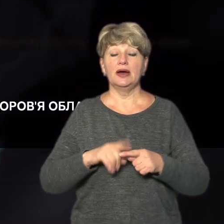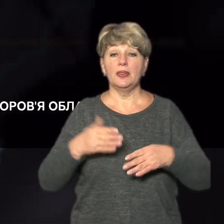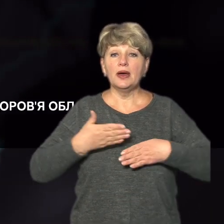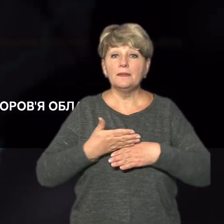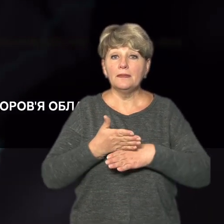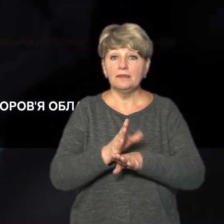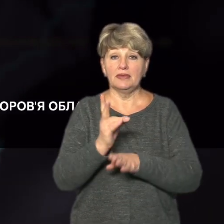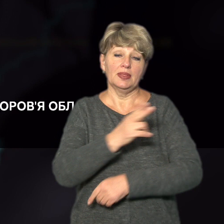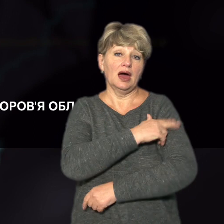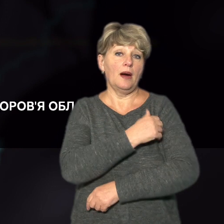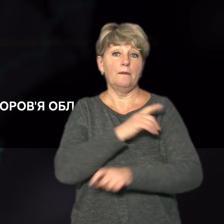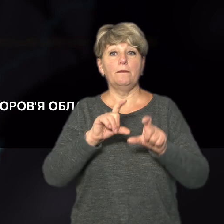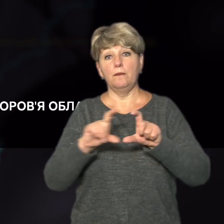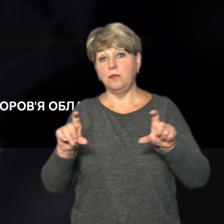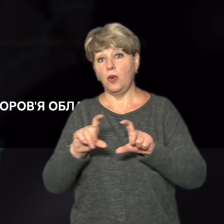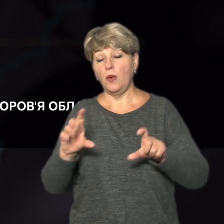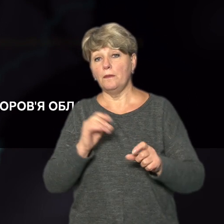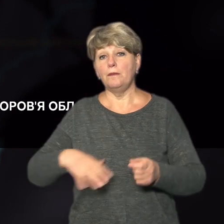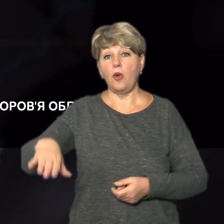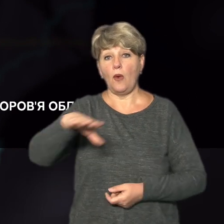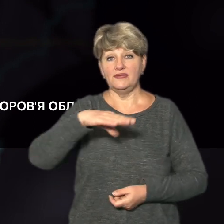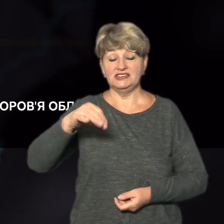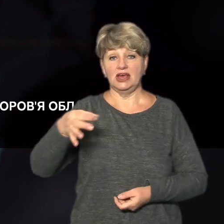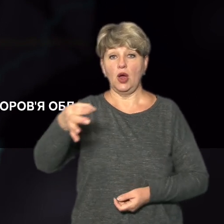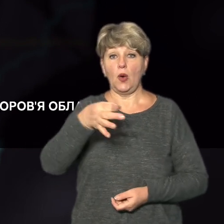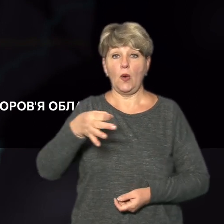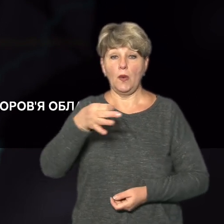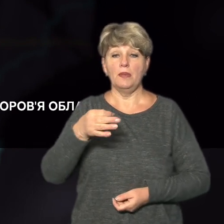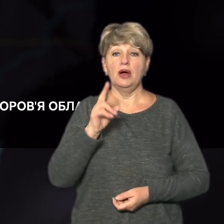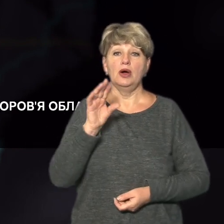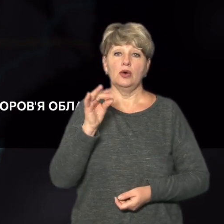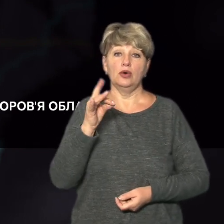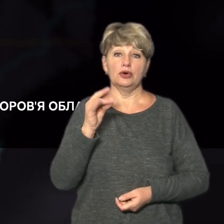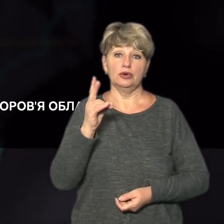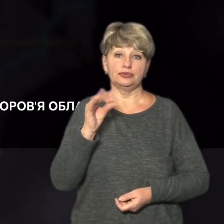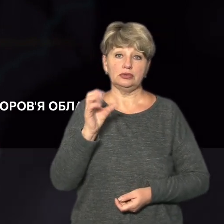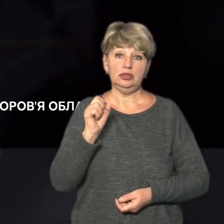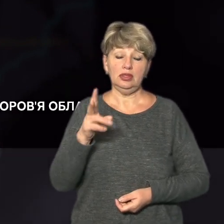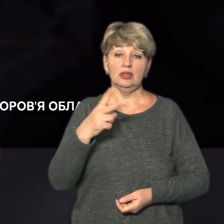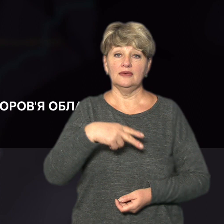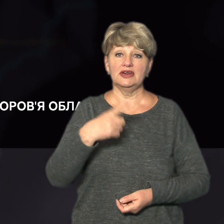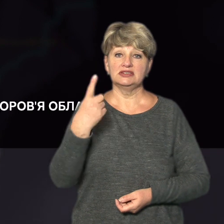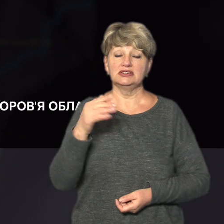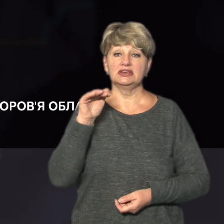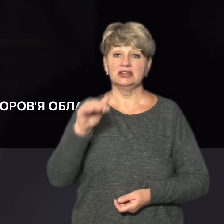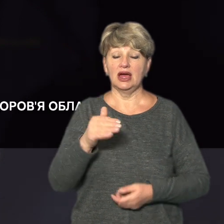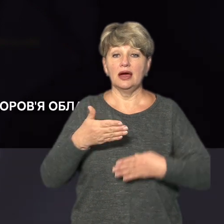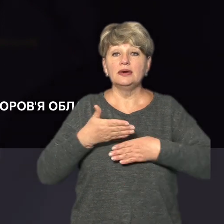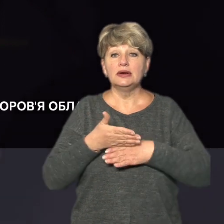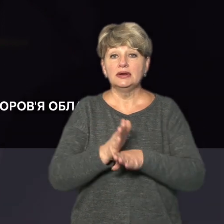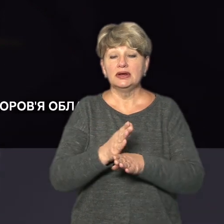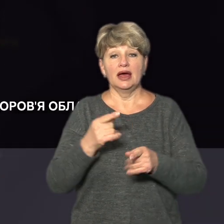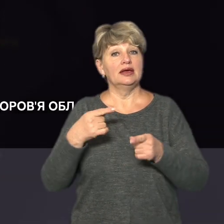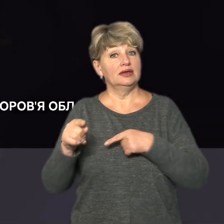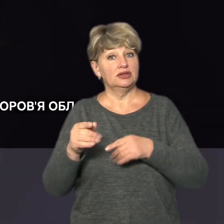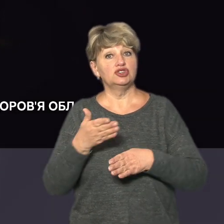на поліклініки по всій області вакцина короновак 21 тисяча розподілена інша частина